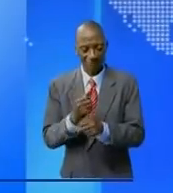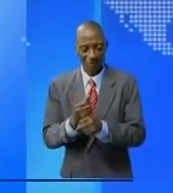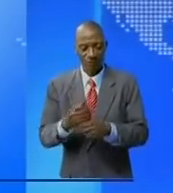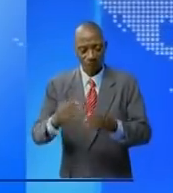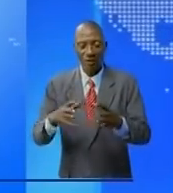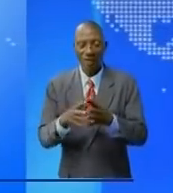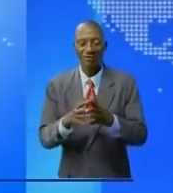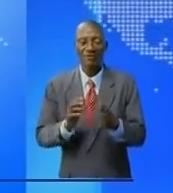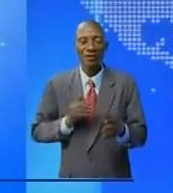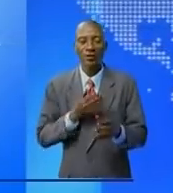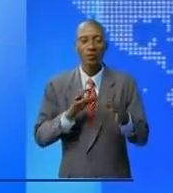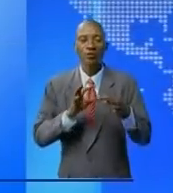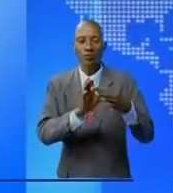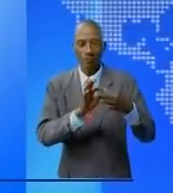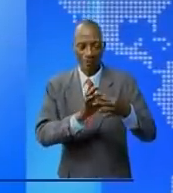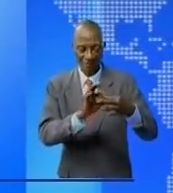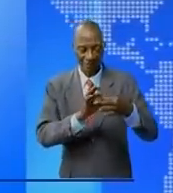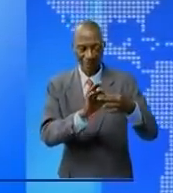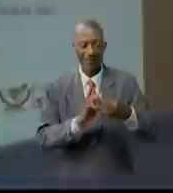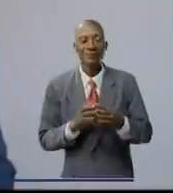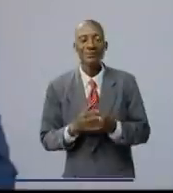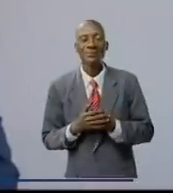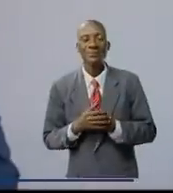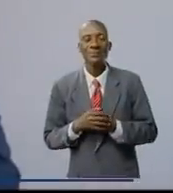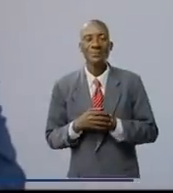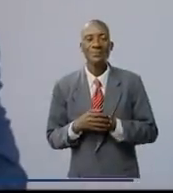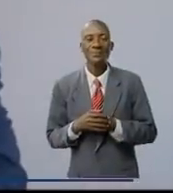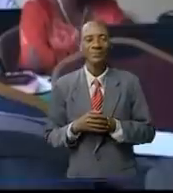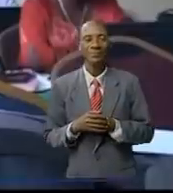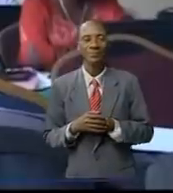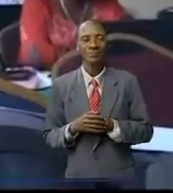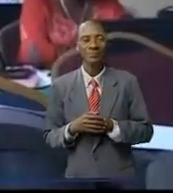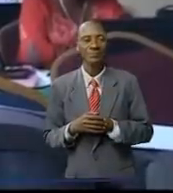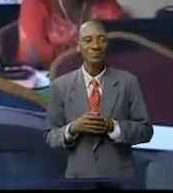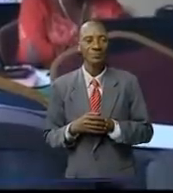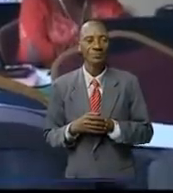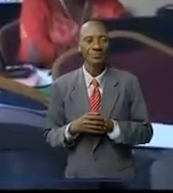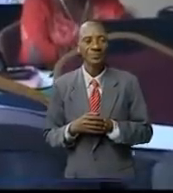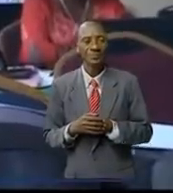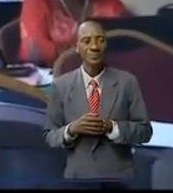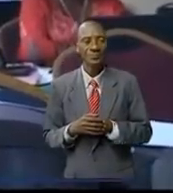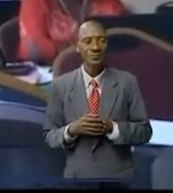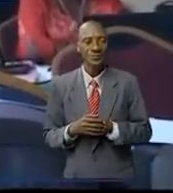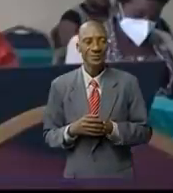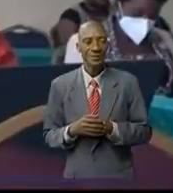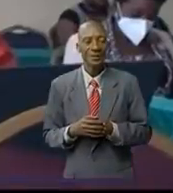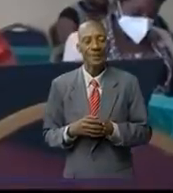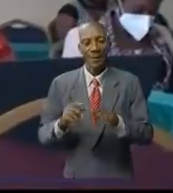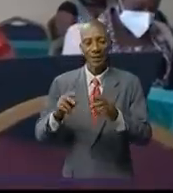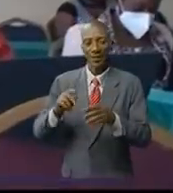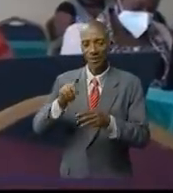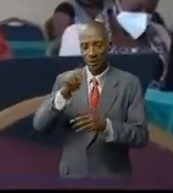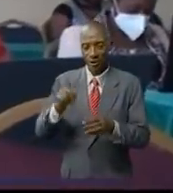projet. Un reportage de la RTNC Katanga. Au 16 octobre 2021, les zones de santé avec